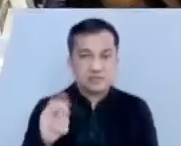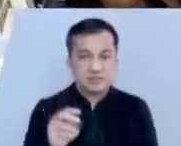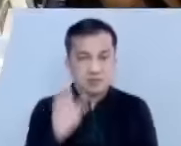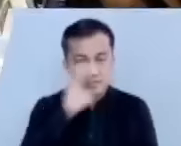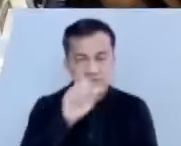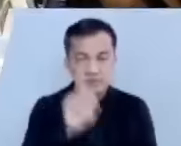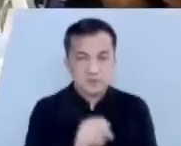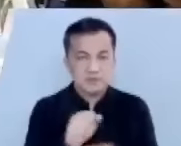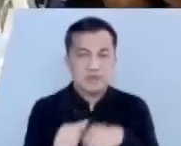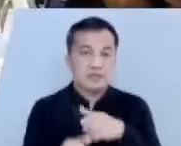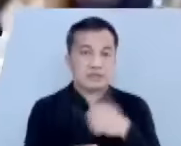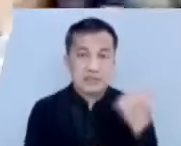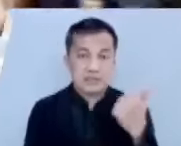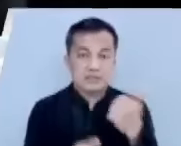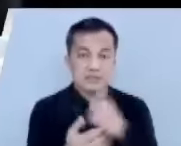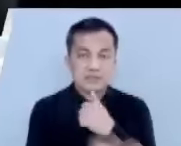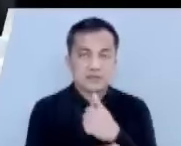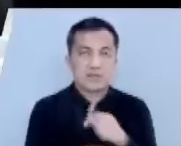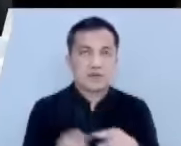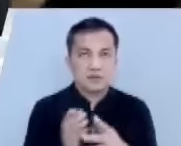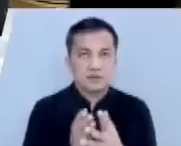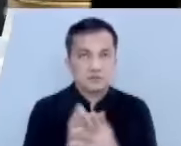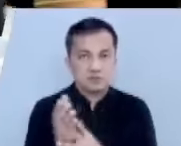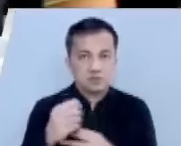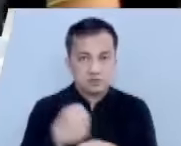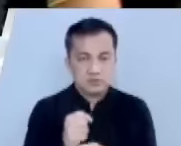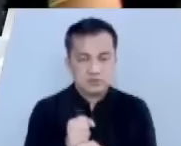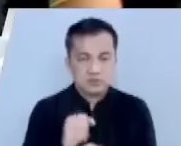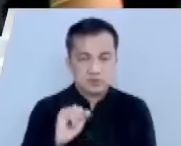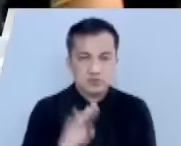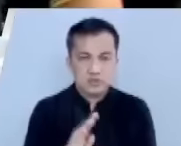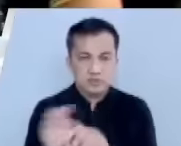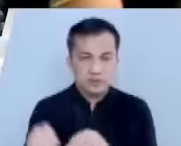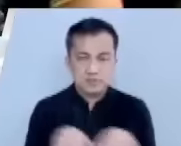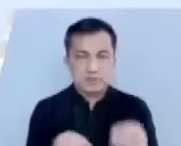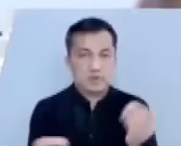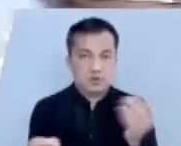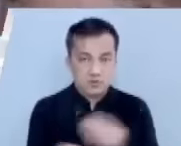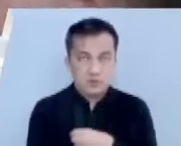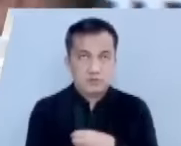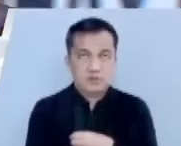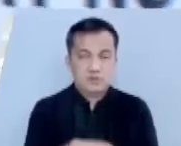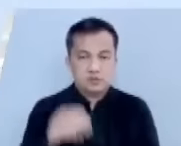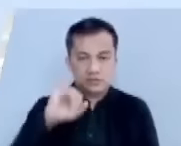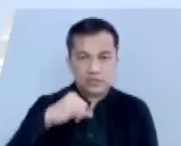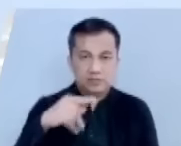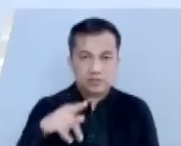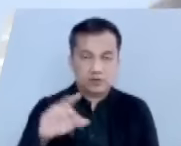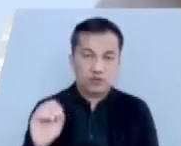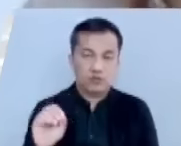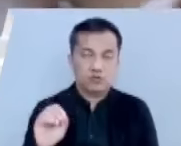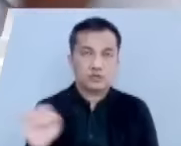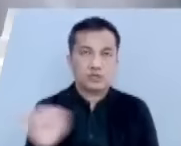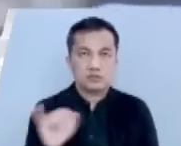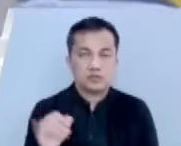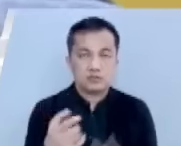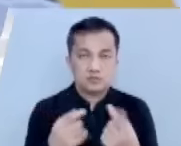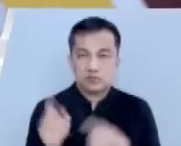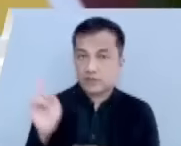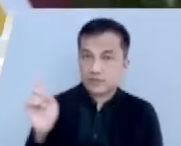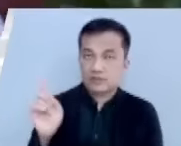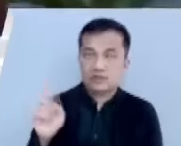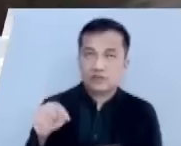sa pamamagitan daw ng mga binubuong Job Placement Office o JPO, gaya ng inilunsad ngayon dito sa University of